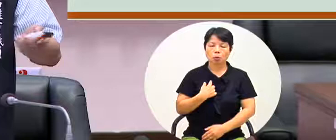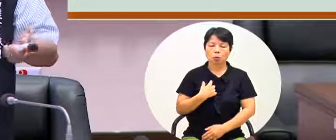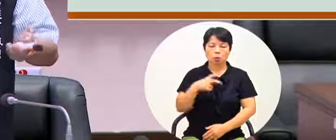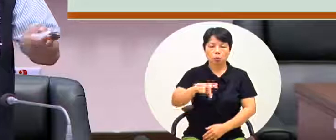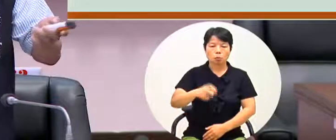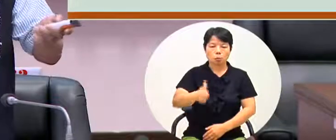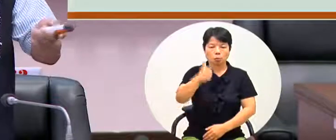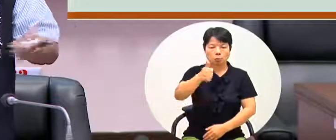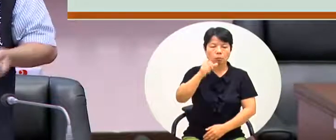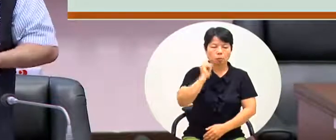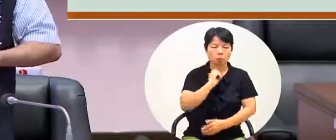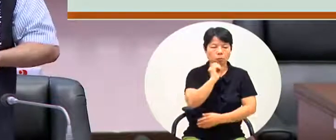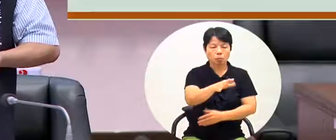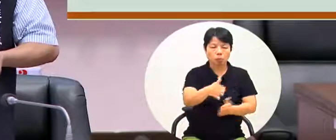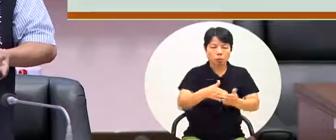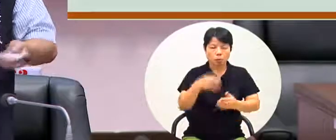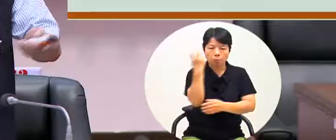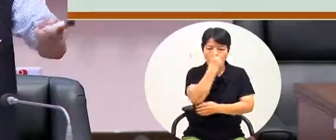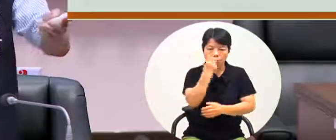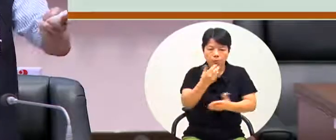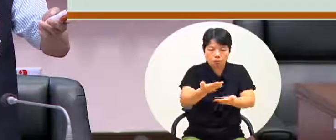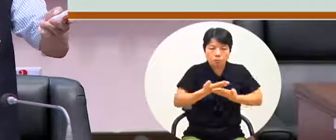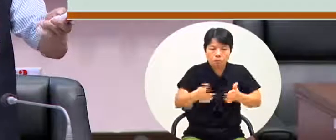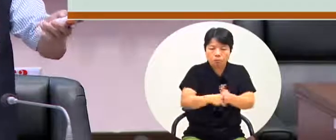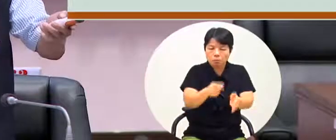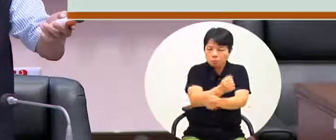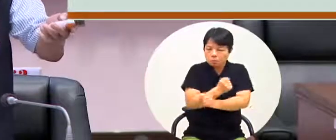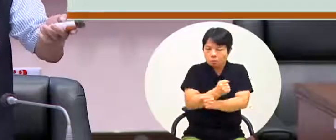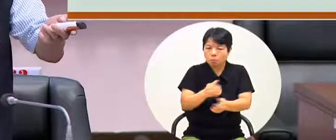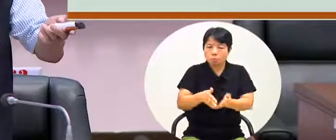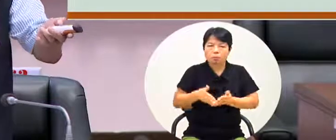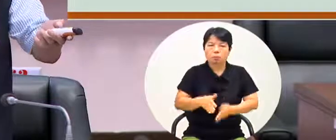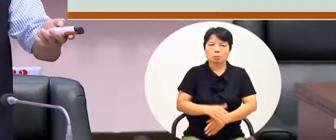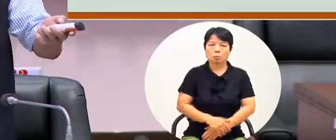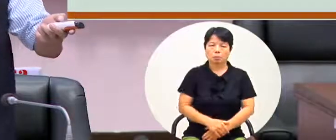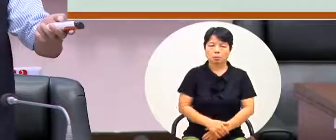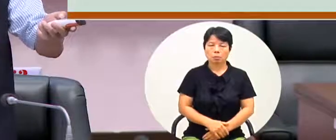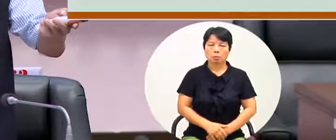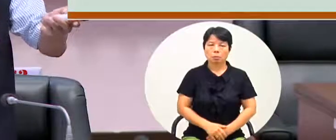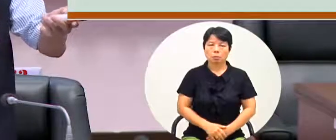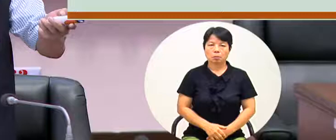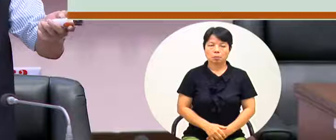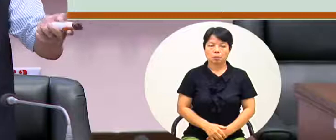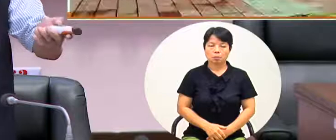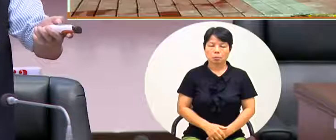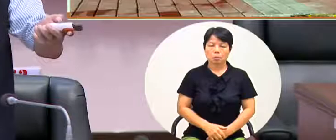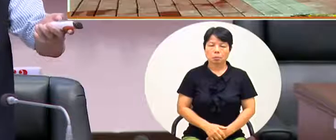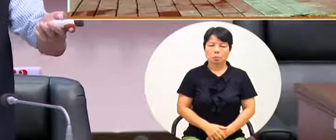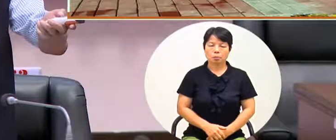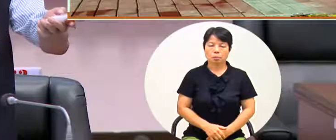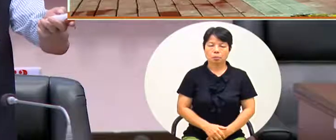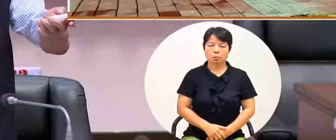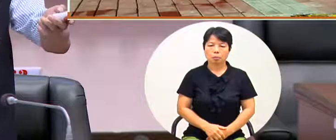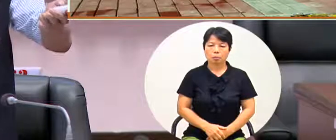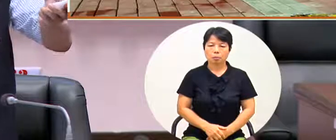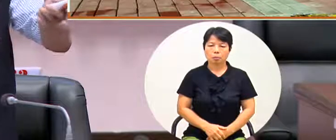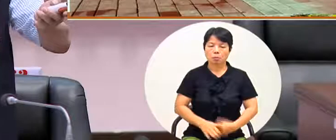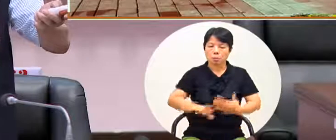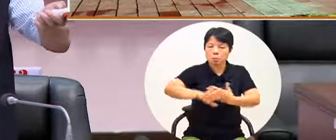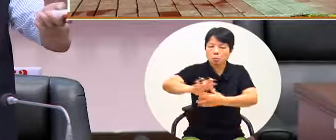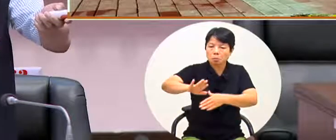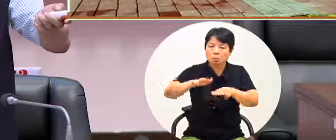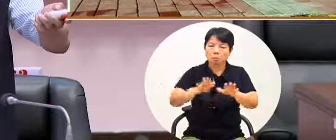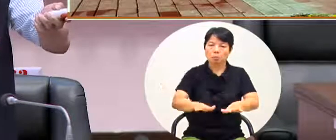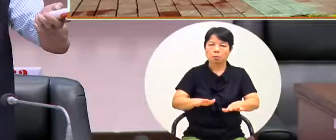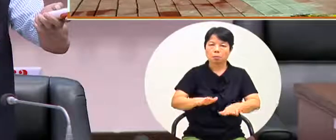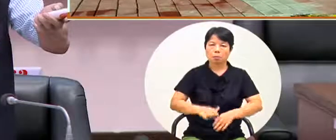时阵是不是要注意一下？另外就是讲，咱正目前啦吼，目前内底，伊这